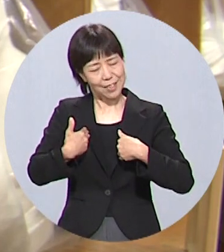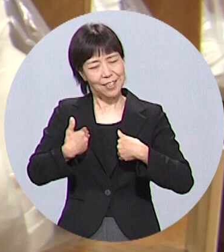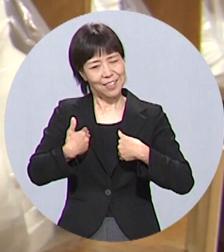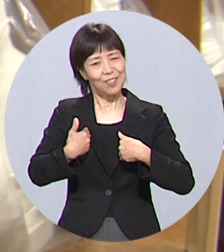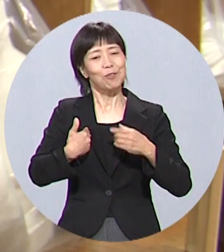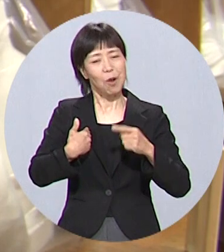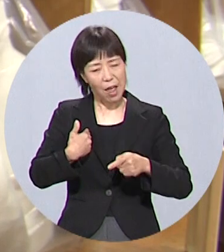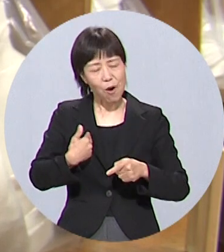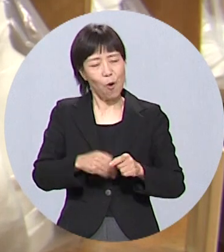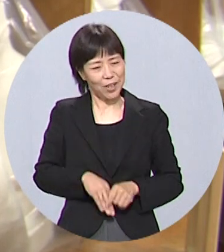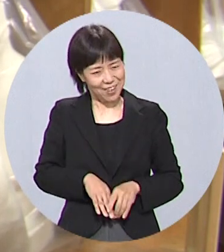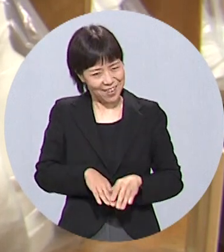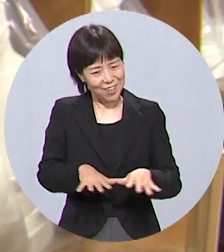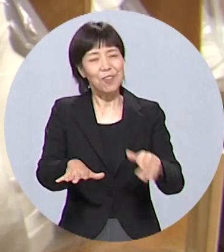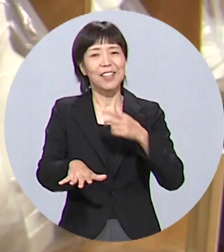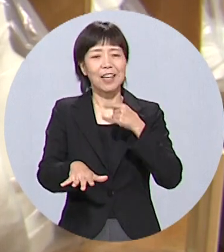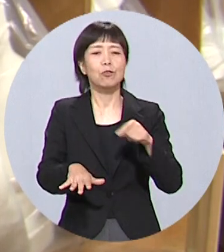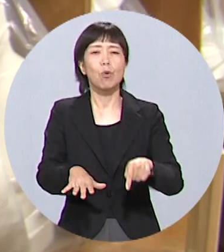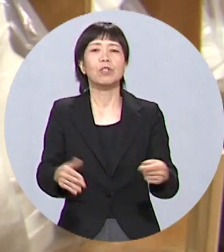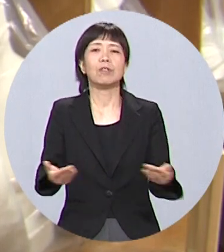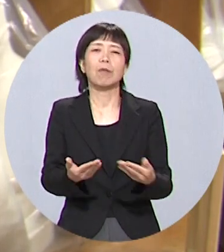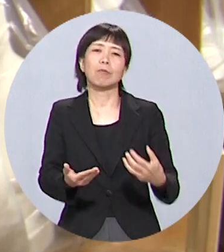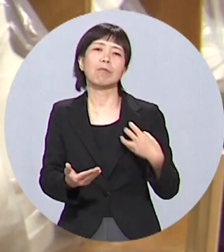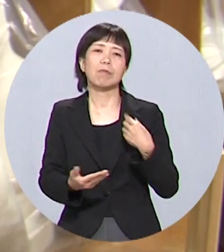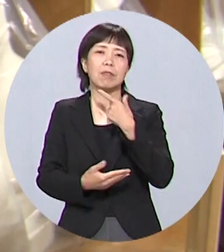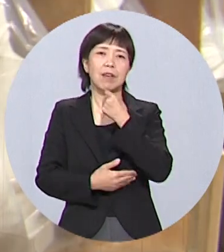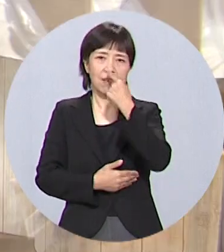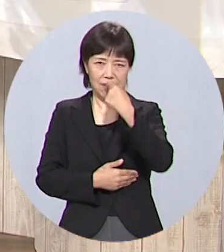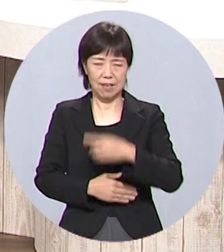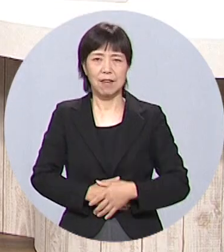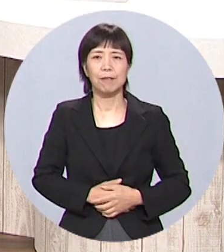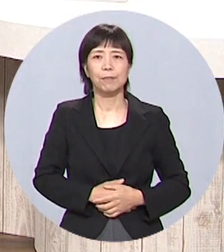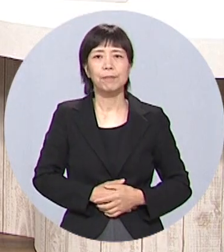げる活動ができる職業に就きたいです。